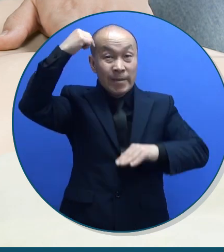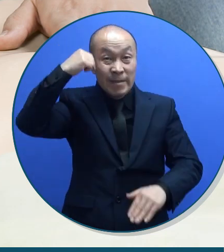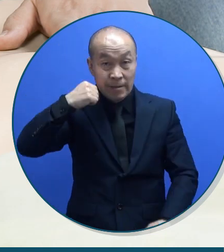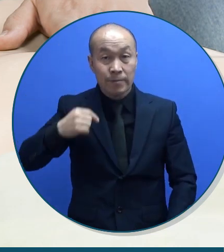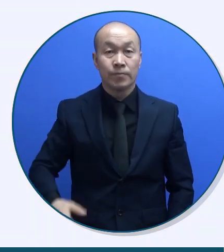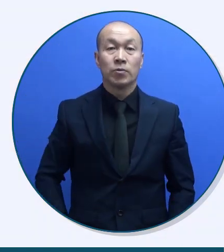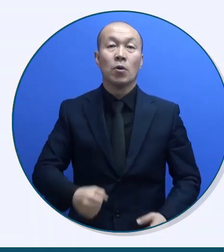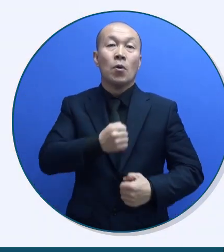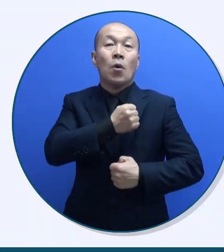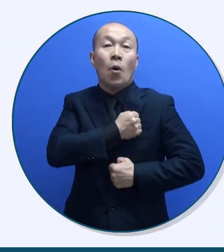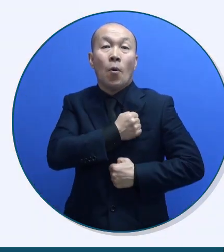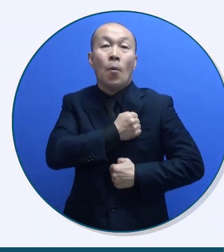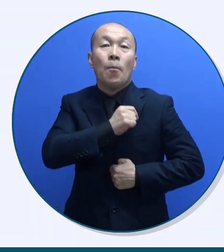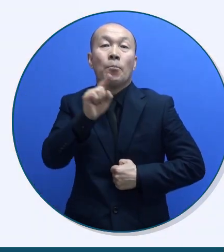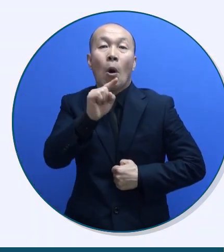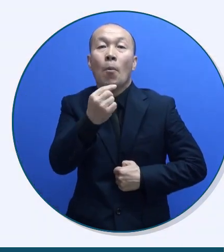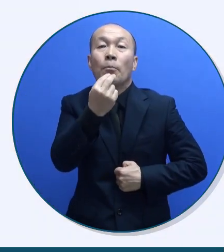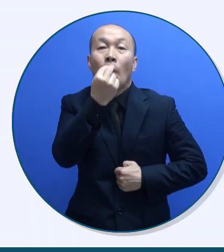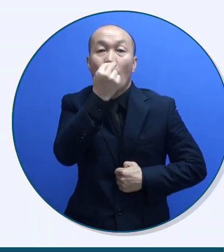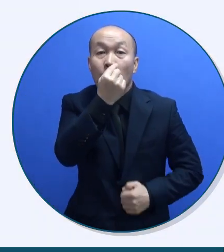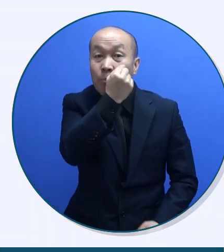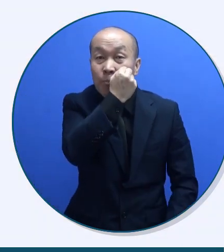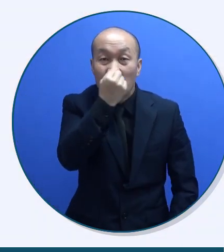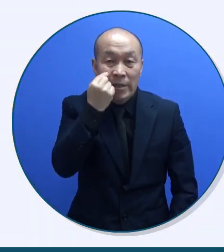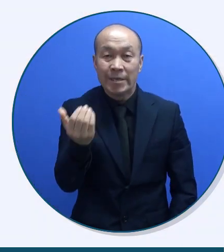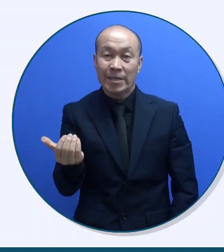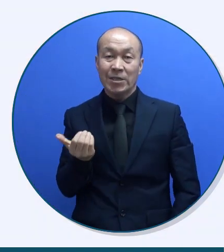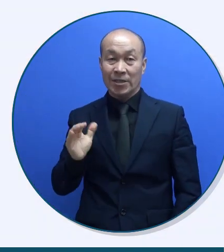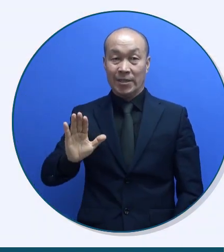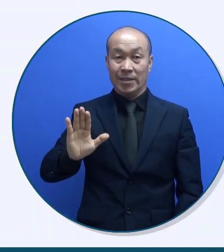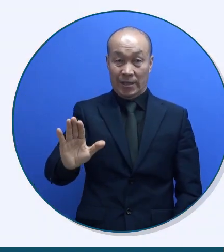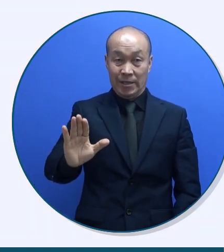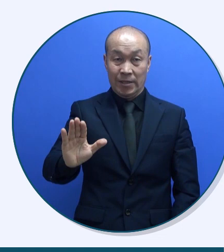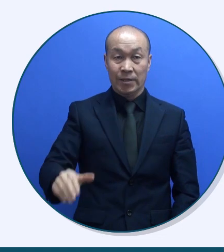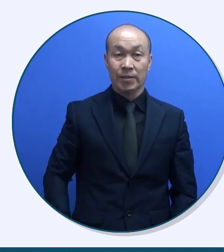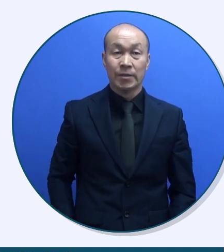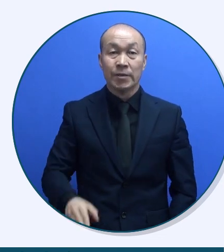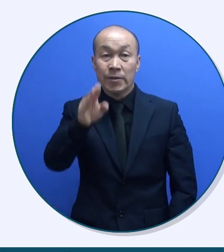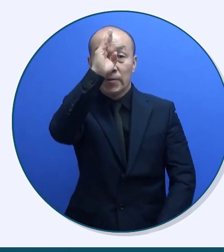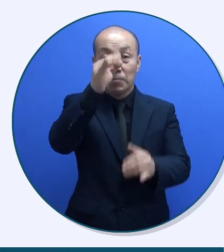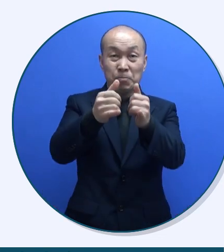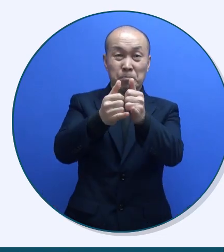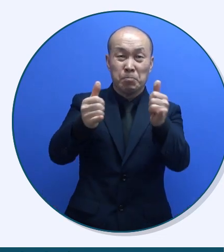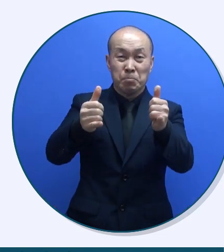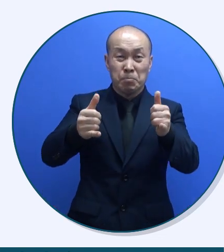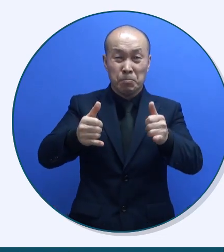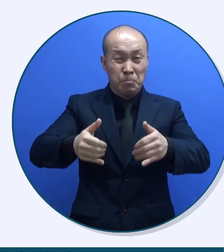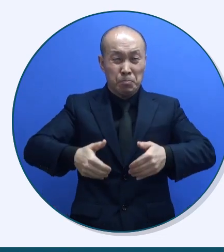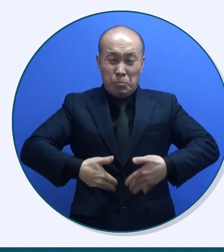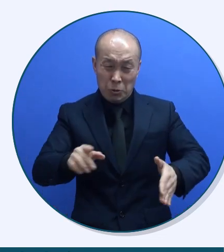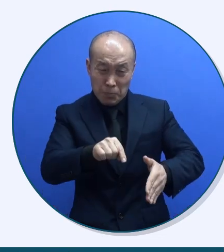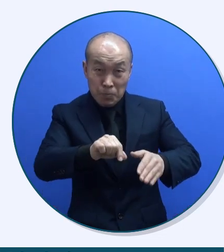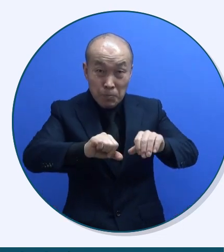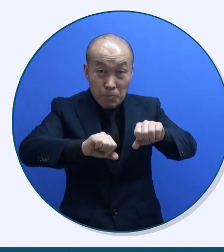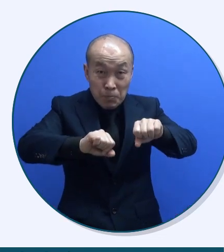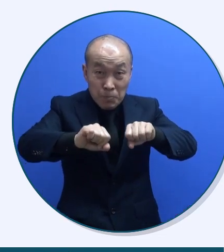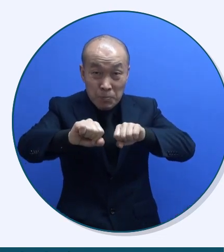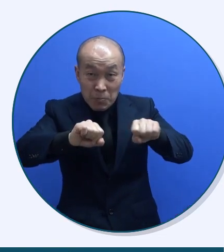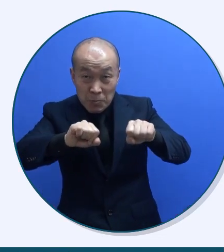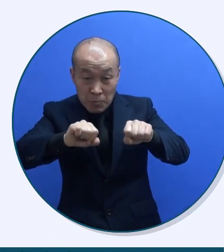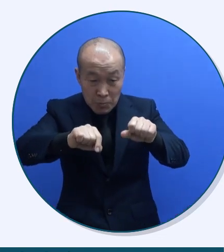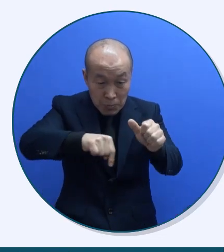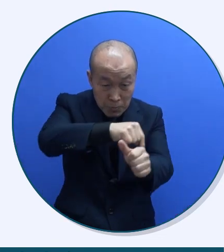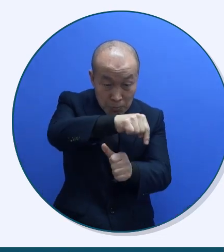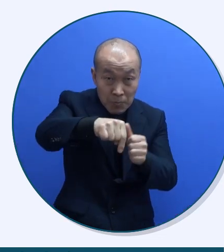있습니다. 이때 주의해야 할 점은 호흡을 확인하는 전후에 환자를 불필요하게 움직이는 것을 최소화해야